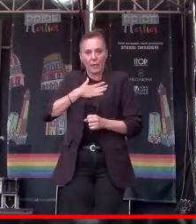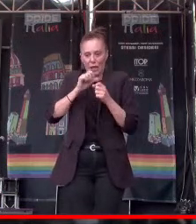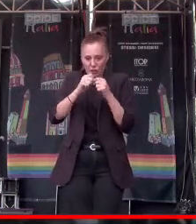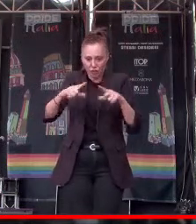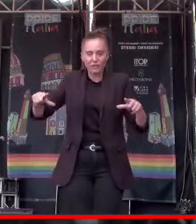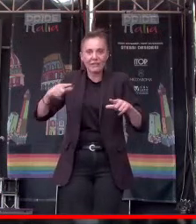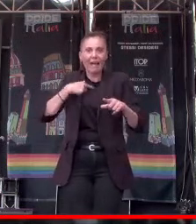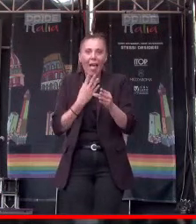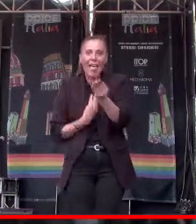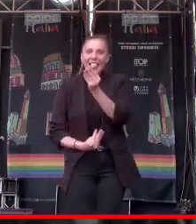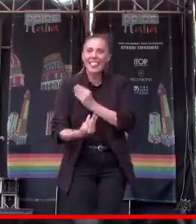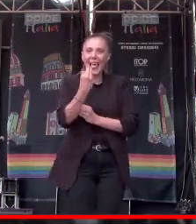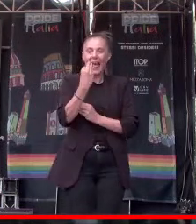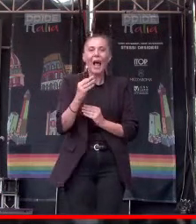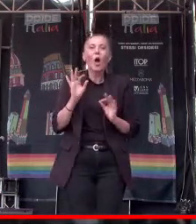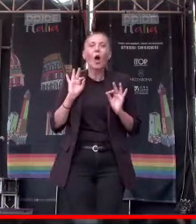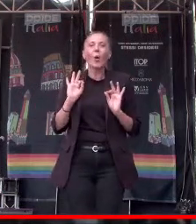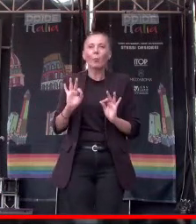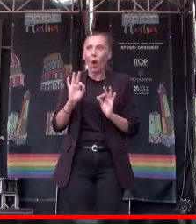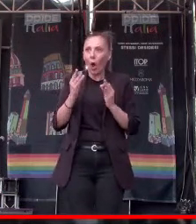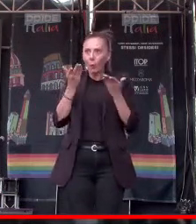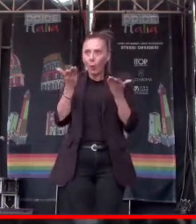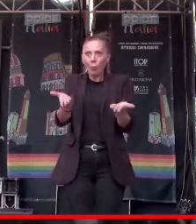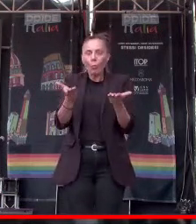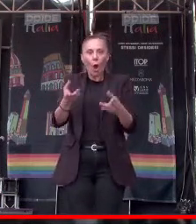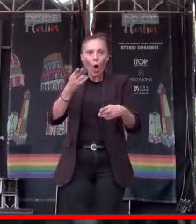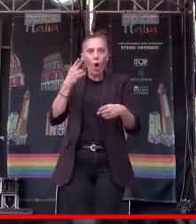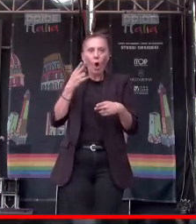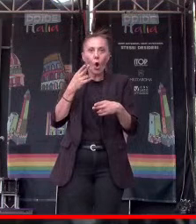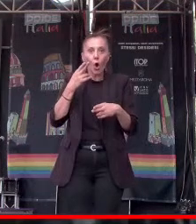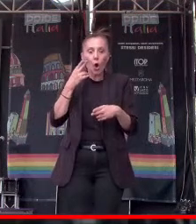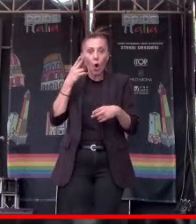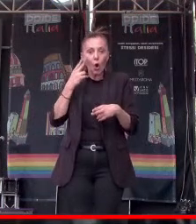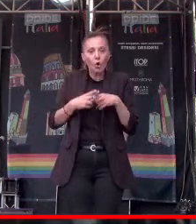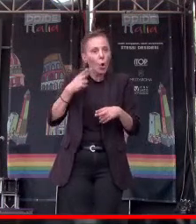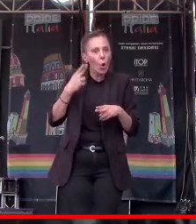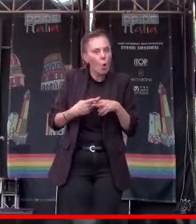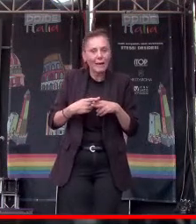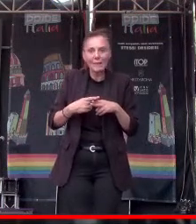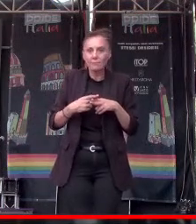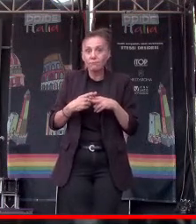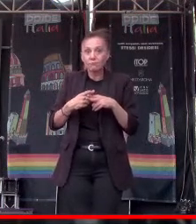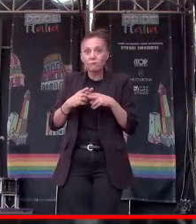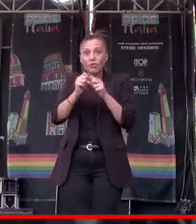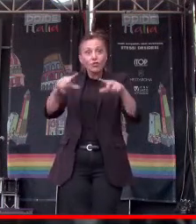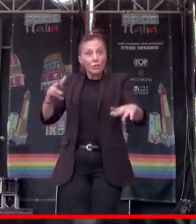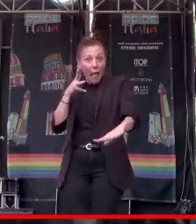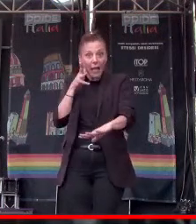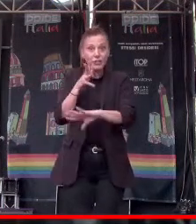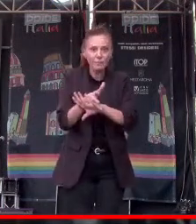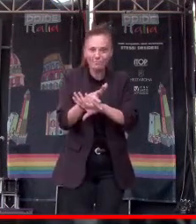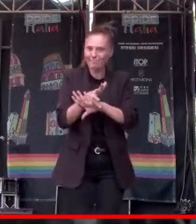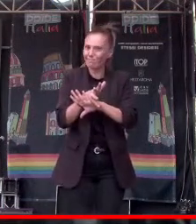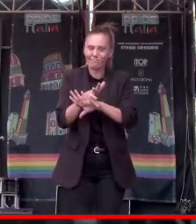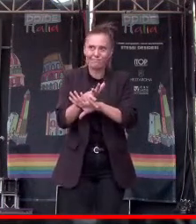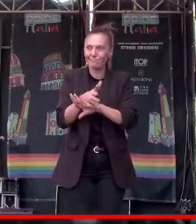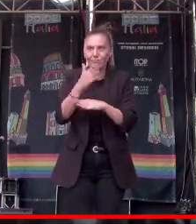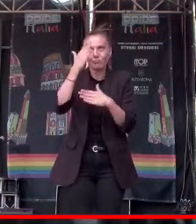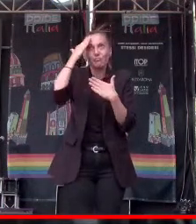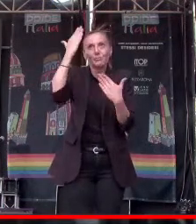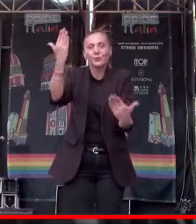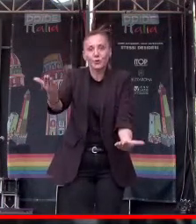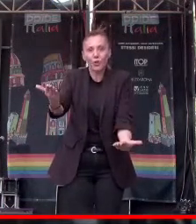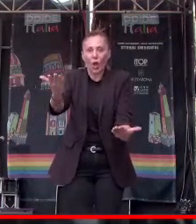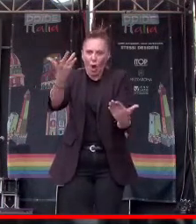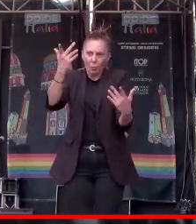dove sono nato, quella dove siamo, non lo è Roma. Roma non è una città accessibile, purtroppo. E non lo